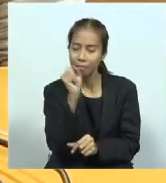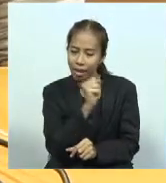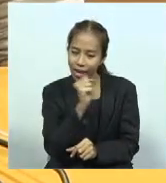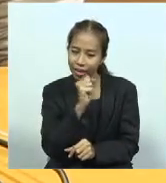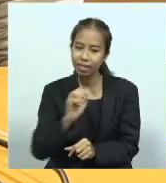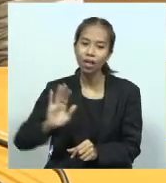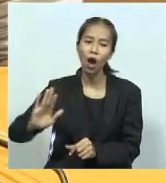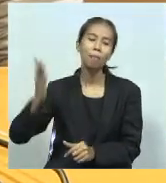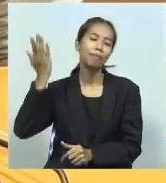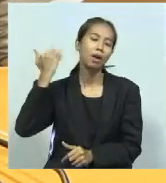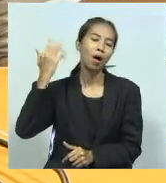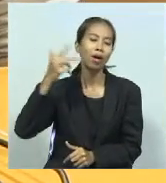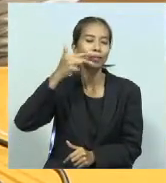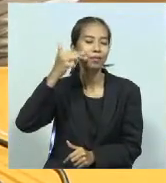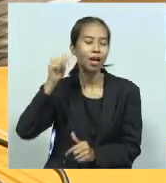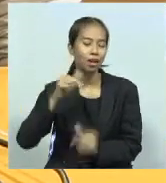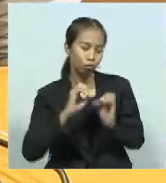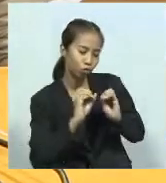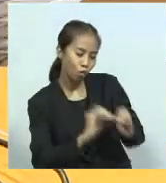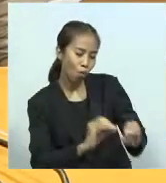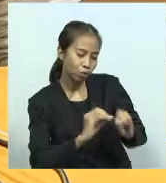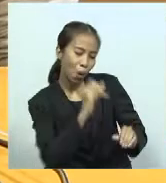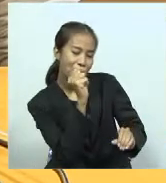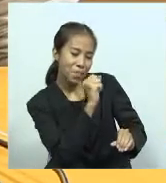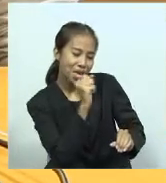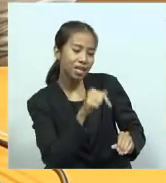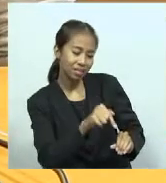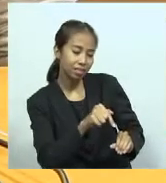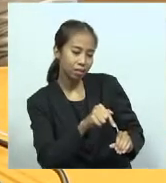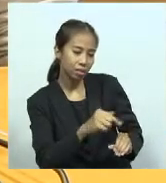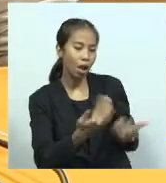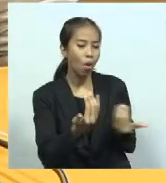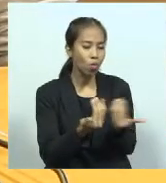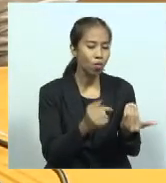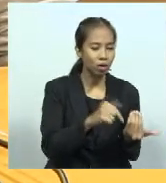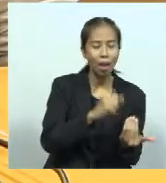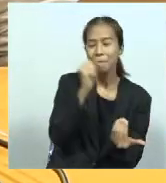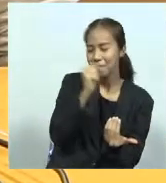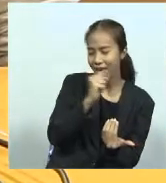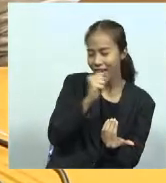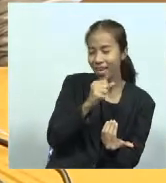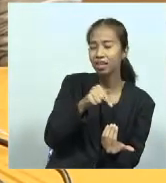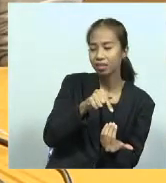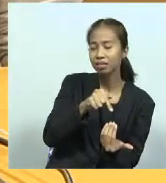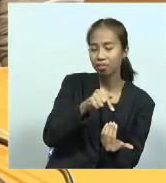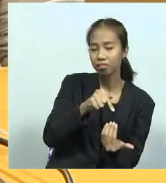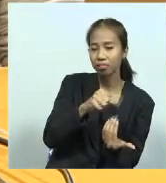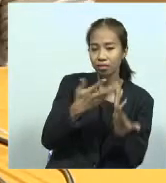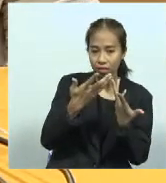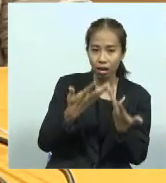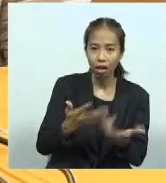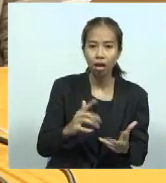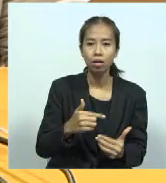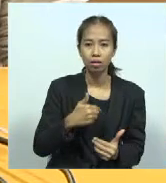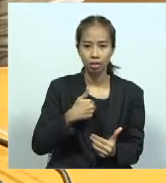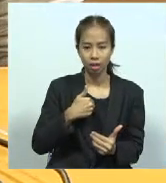ลเคยสอนไว้นะตาลสอนลูกสาวผมร้องเพลงแล้วก็เราไป